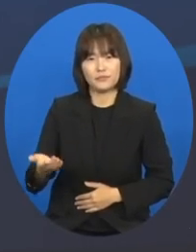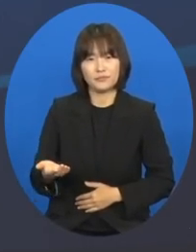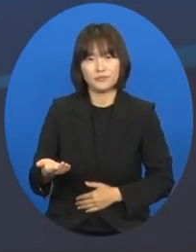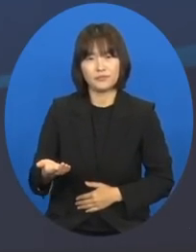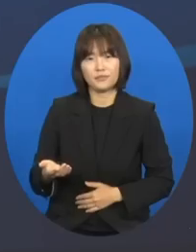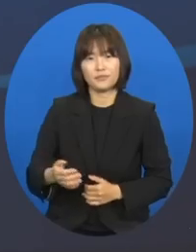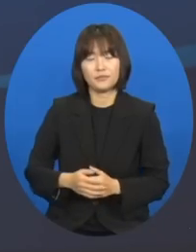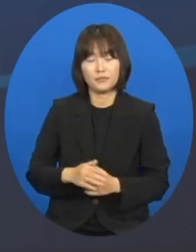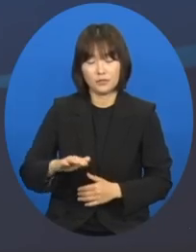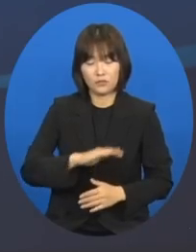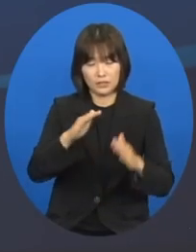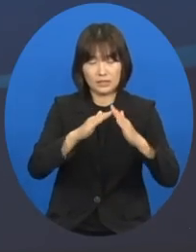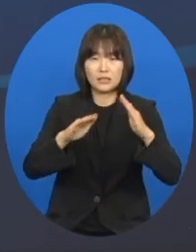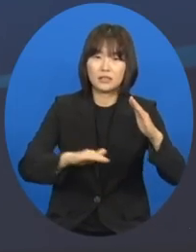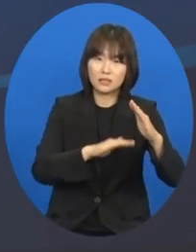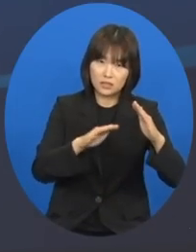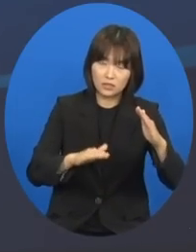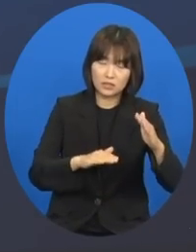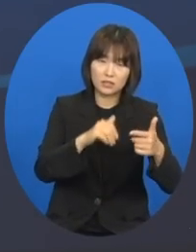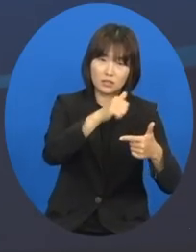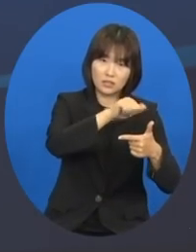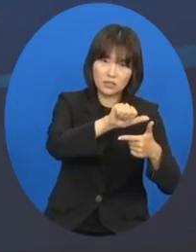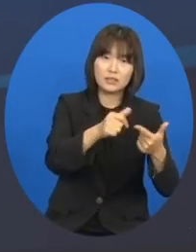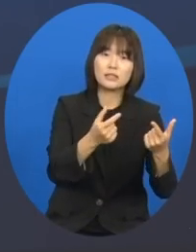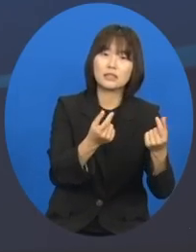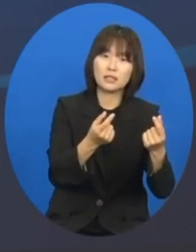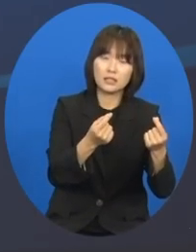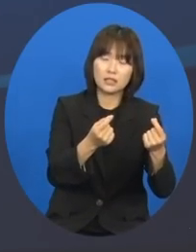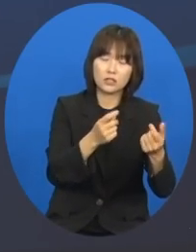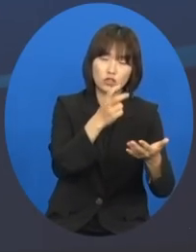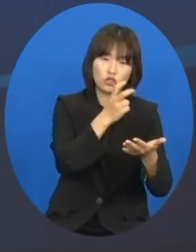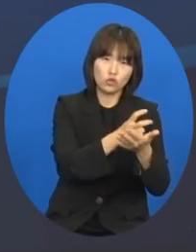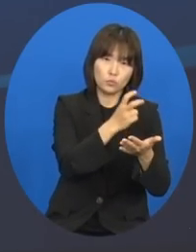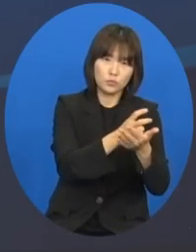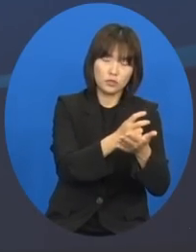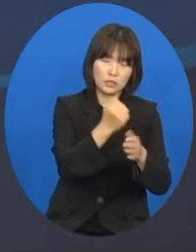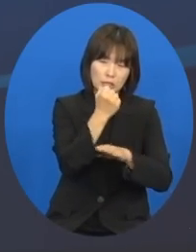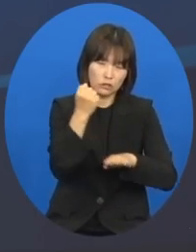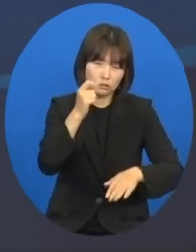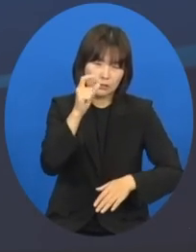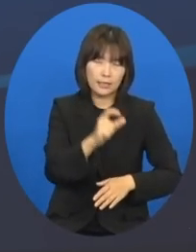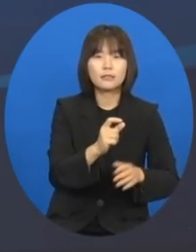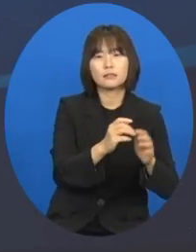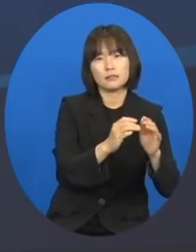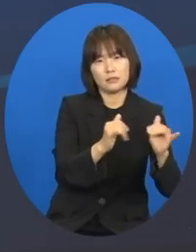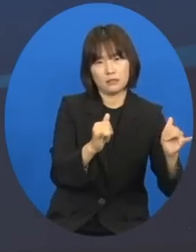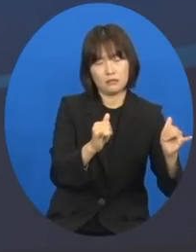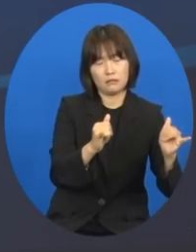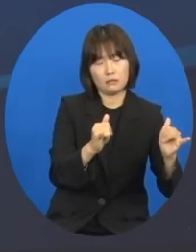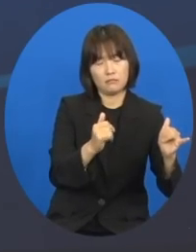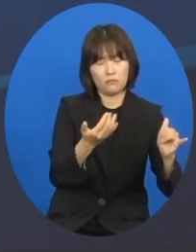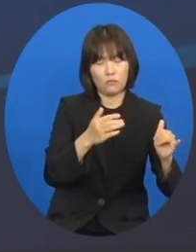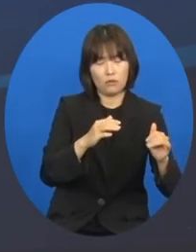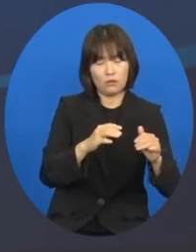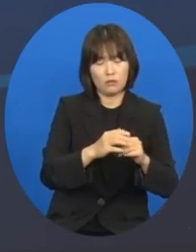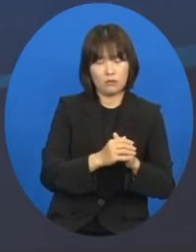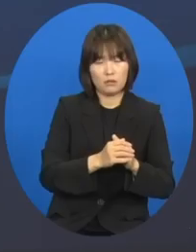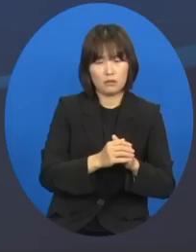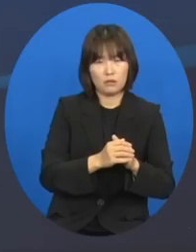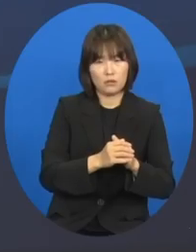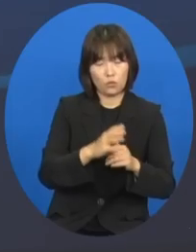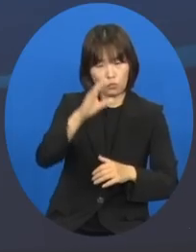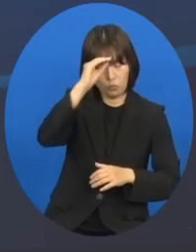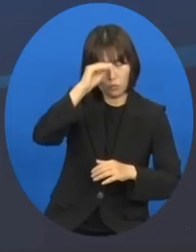가정이이 첫째와 같은 율법적 기준이 강한 사람 근데 본인도 모범적으로 살아요